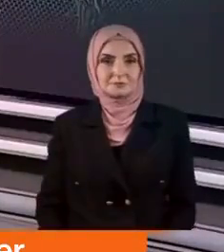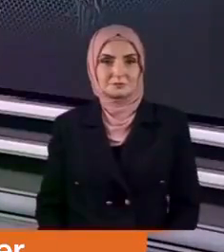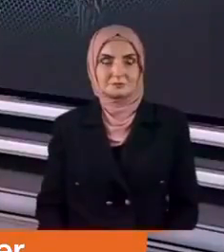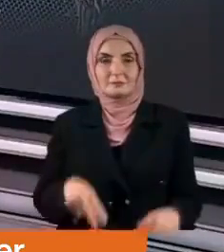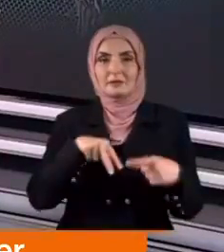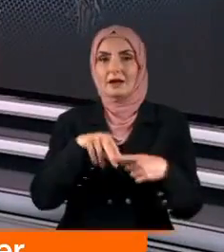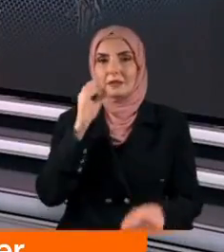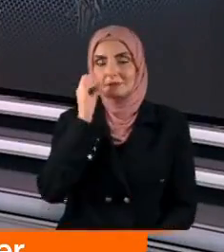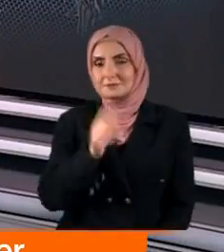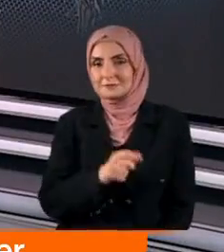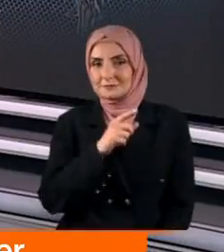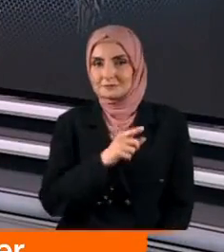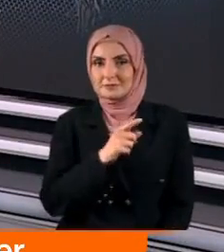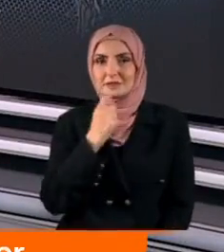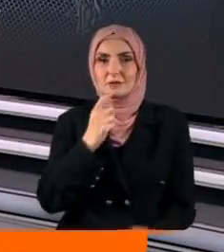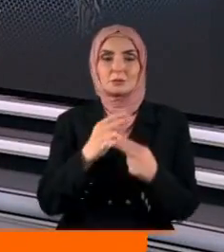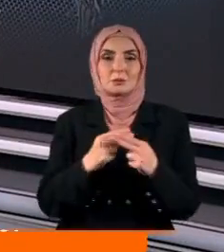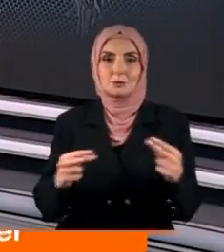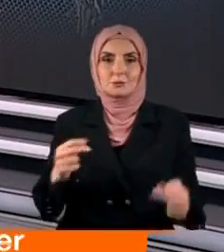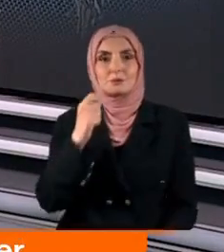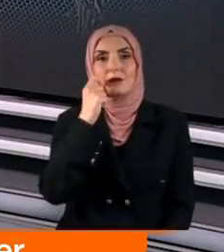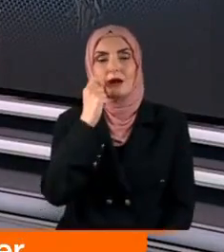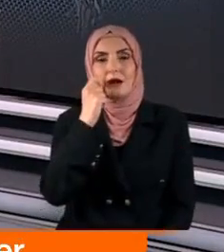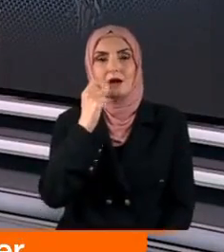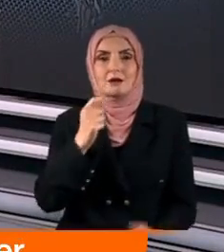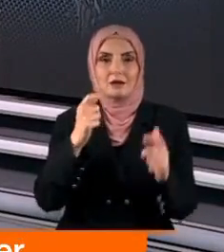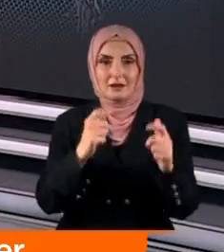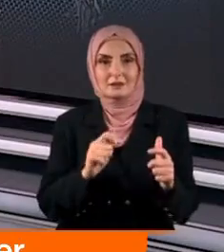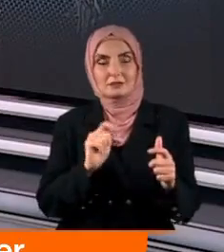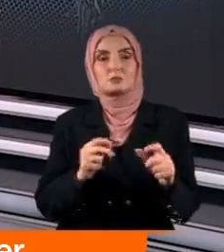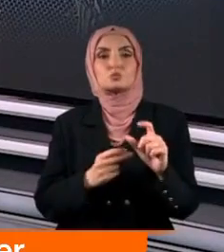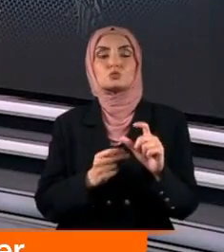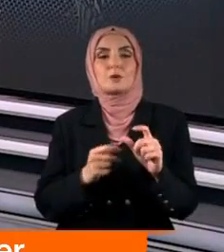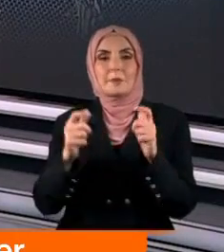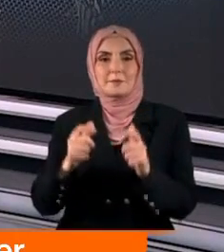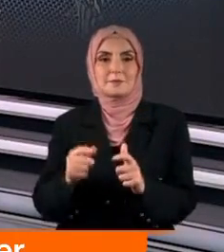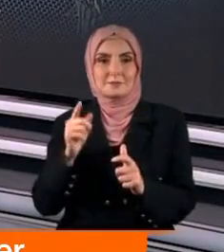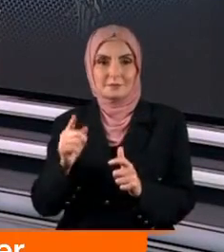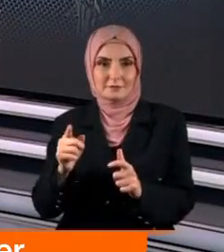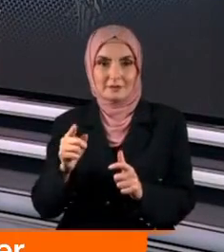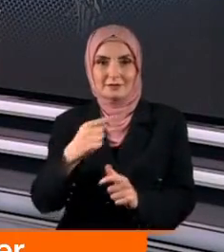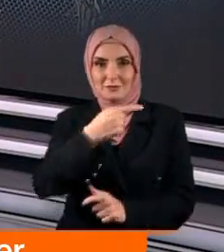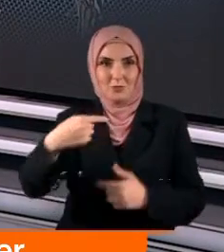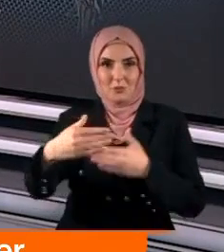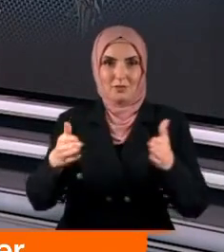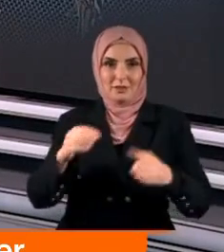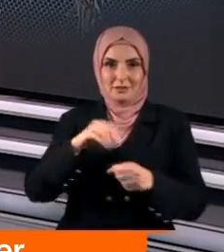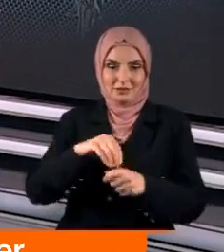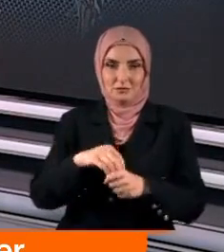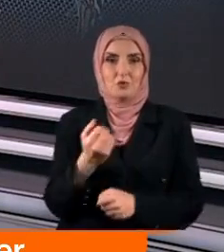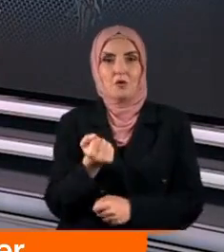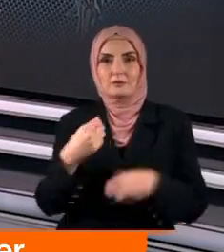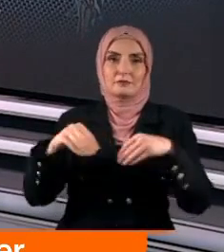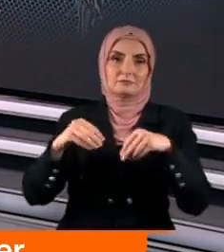Ali İhsan Önler yıllardır Ankara Çukurambar'daki konteynerde köftecilik yapıyordu. Ta ki yaklaşık 1,5 ay önce çıkan